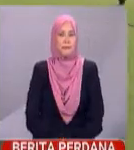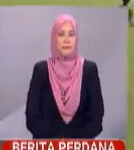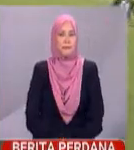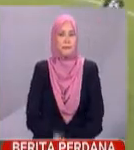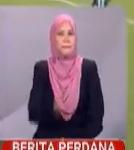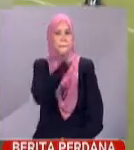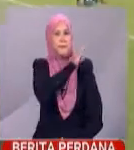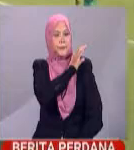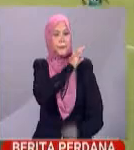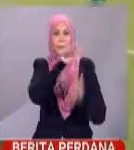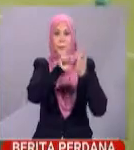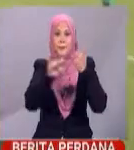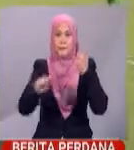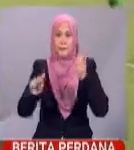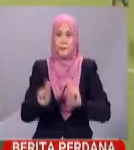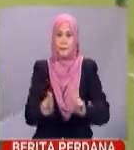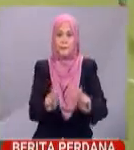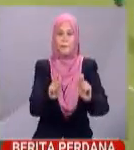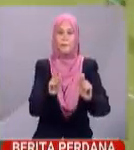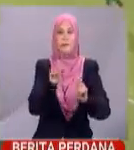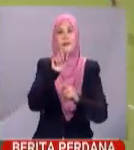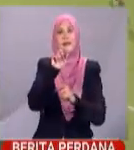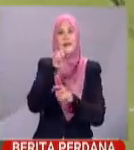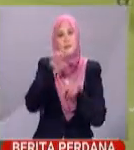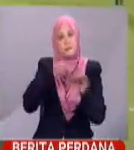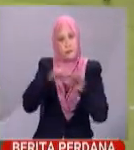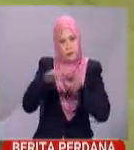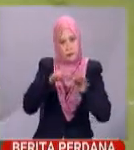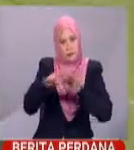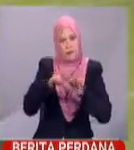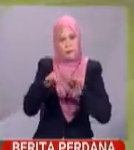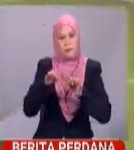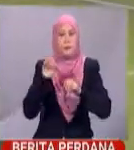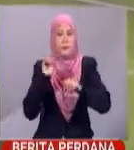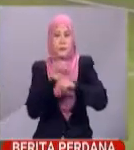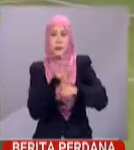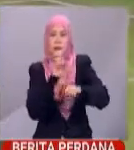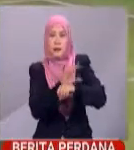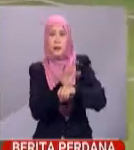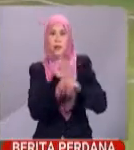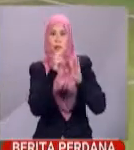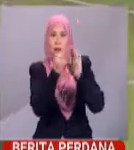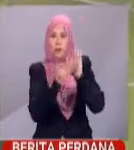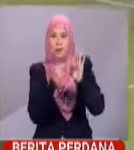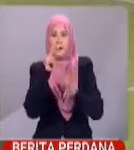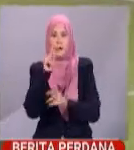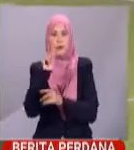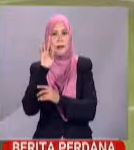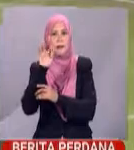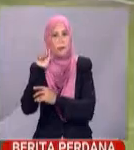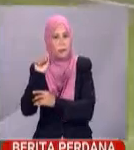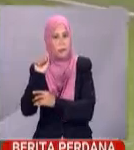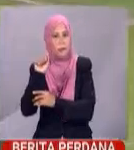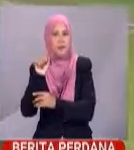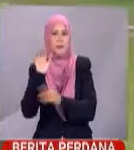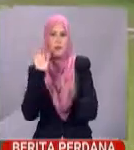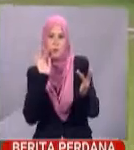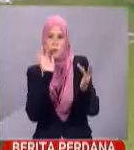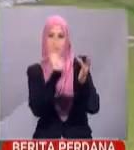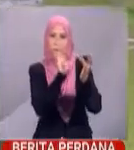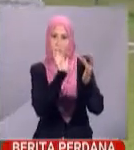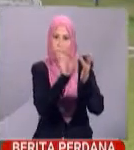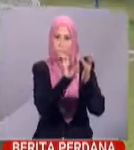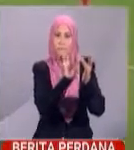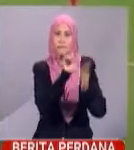yang teruji jawatankuasa bertindak amandus terakhir menjelaskan penasihat undang-undang Kaffah Halloween mawar Rashid telah menghubungi